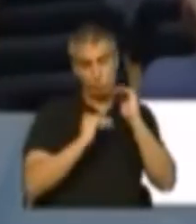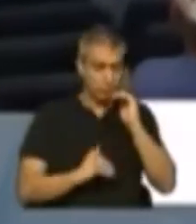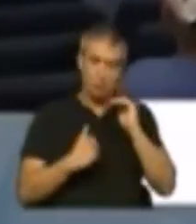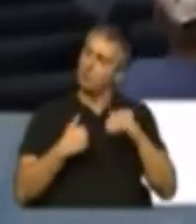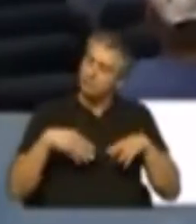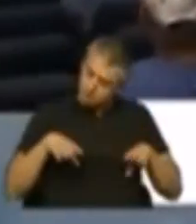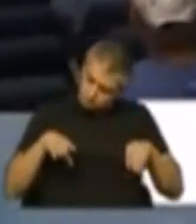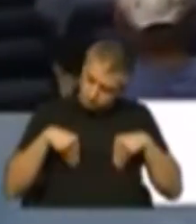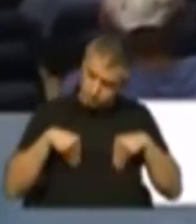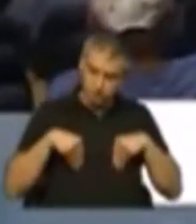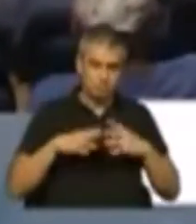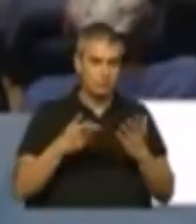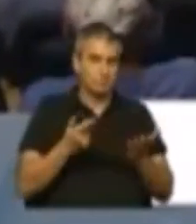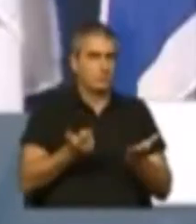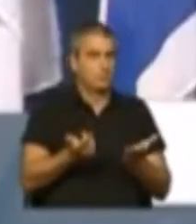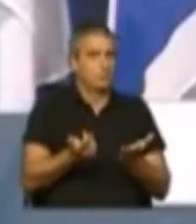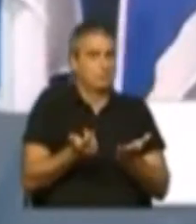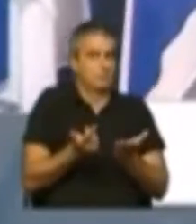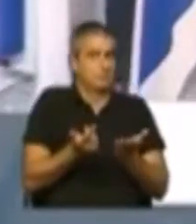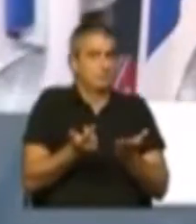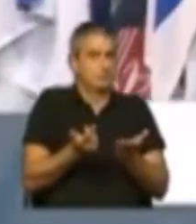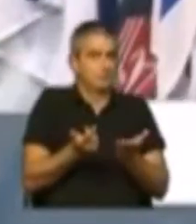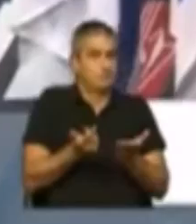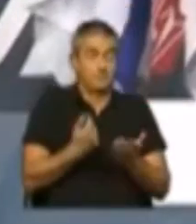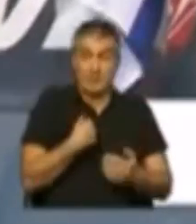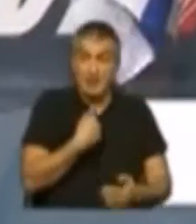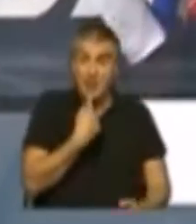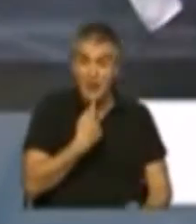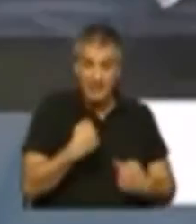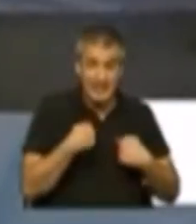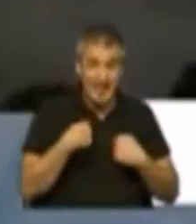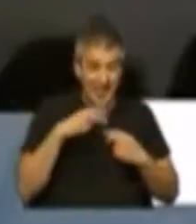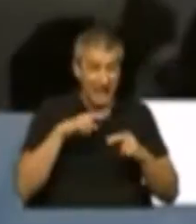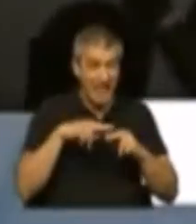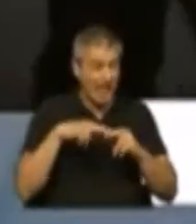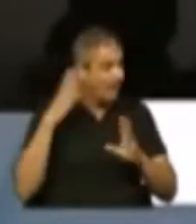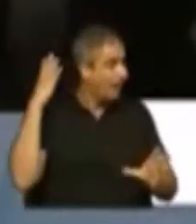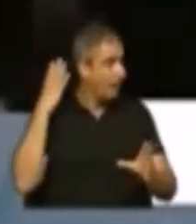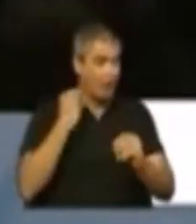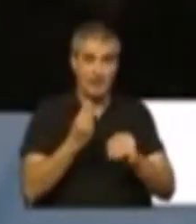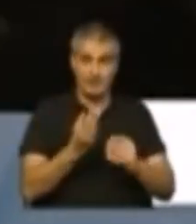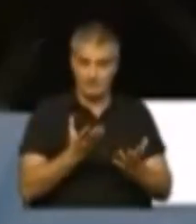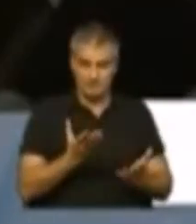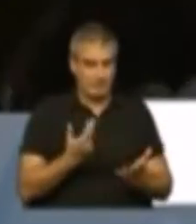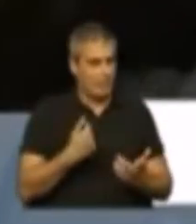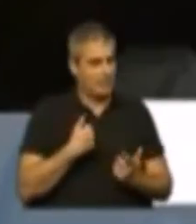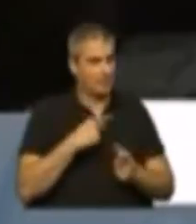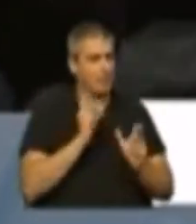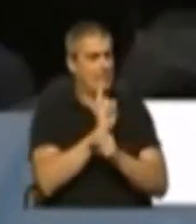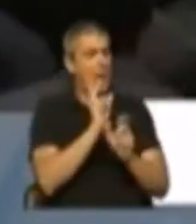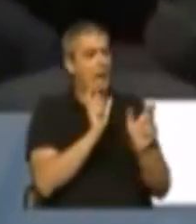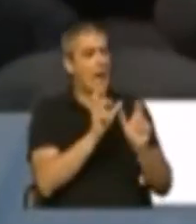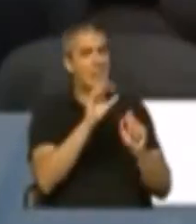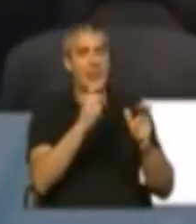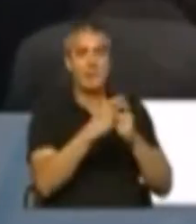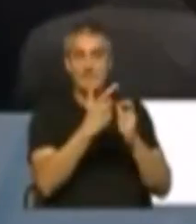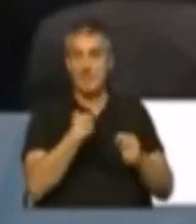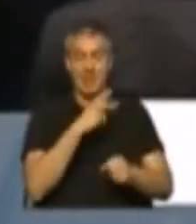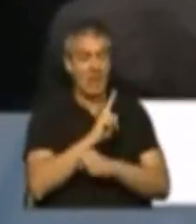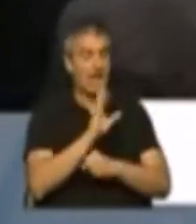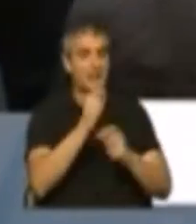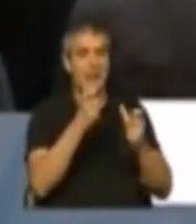וקיבלתי את זה באהבה. לכן לומר את זה לי, אחרי באמת פעמים מעטות שבהם פשוט הגנתי על המפלגה, הגנתי על